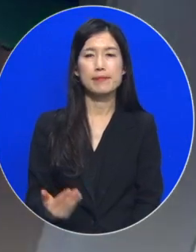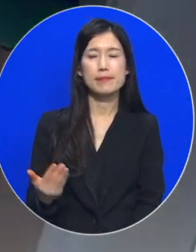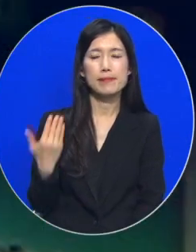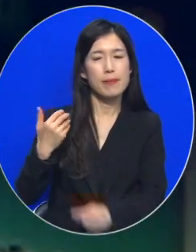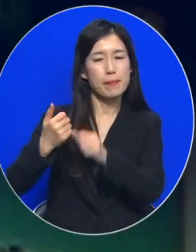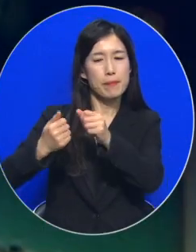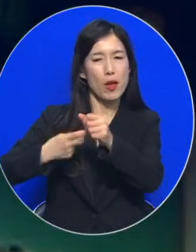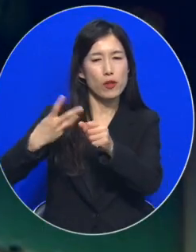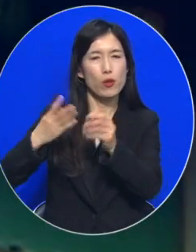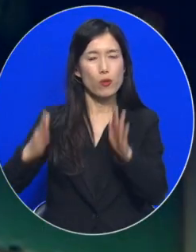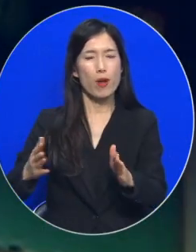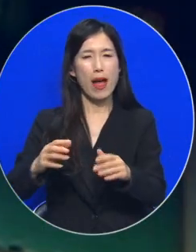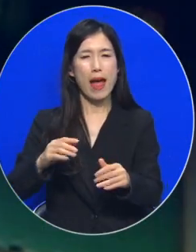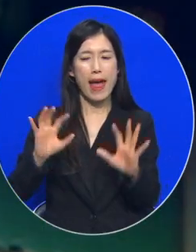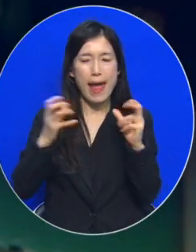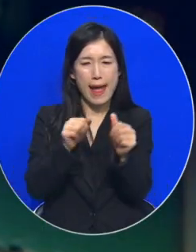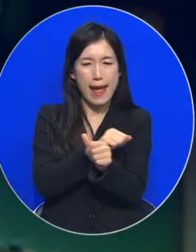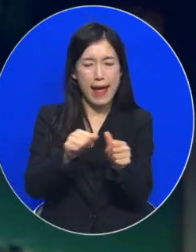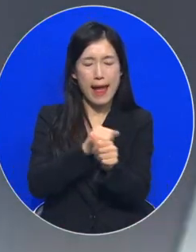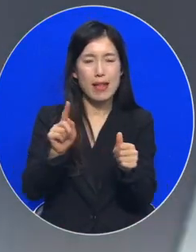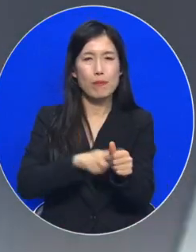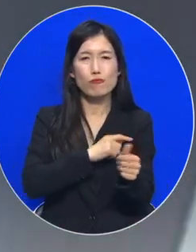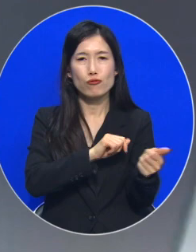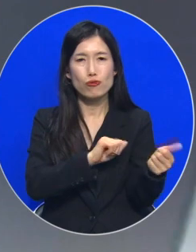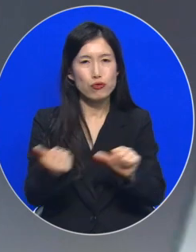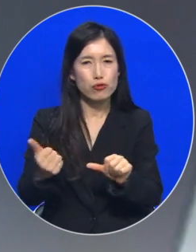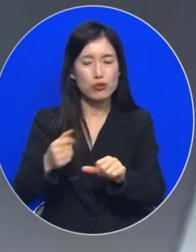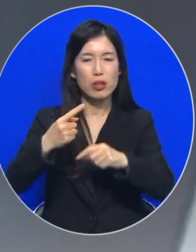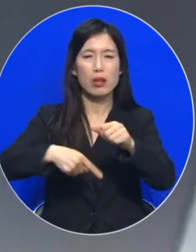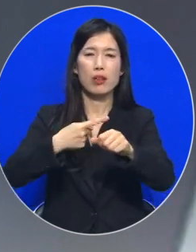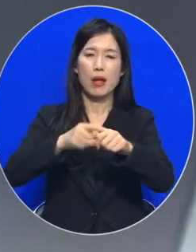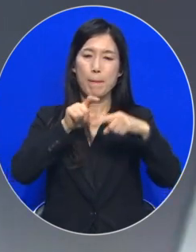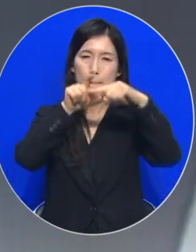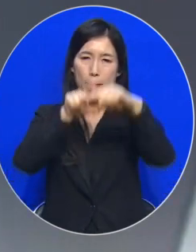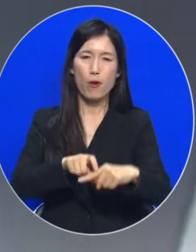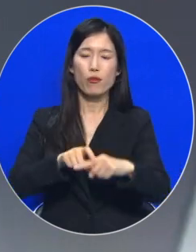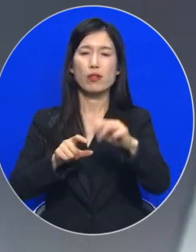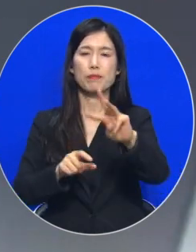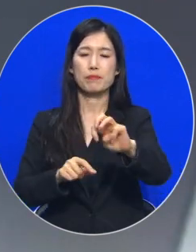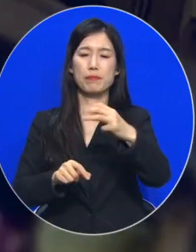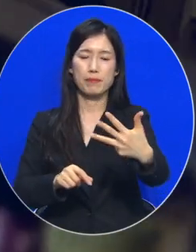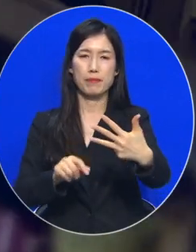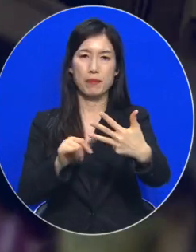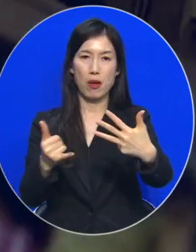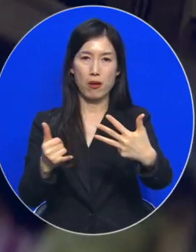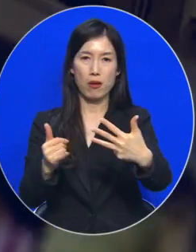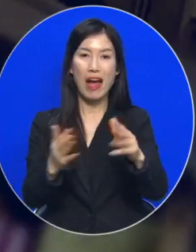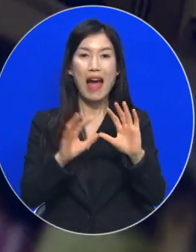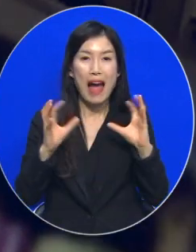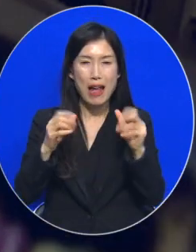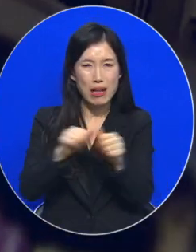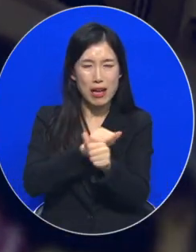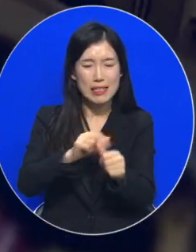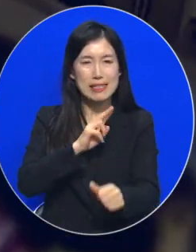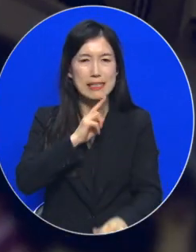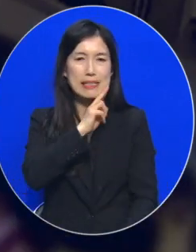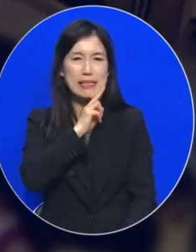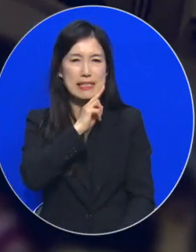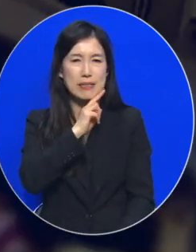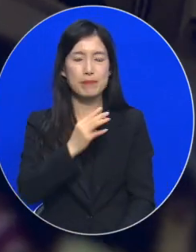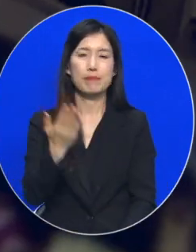지난 몇 년간 학대로 사망한 아동은 연평균 38명 꼴 아동학대 의심사례도 2017년